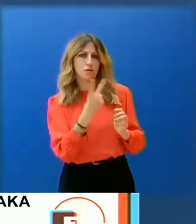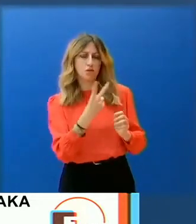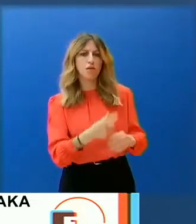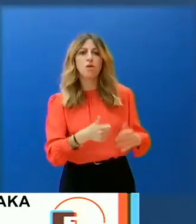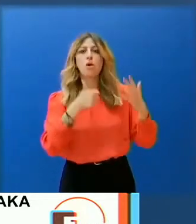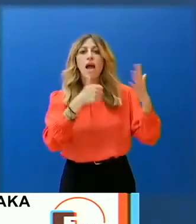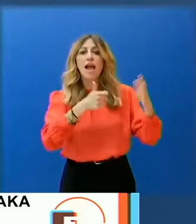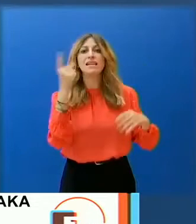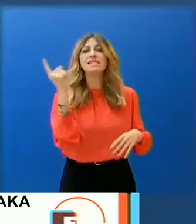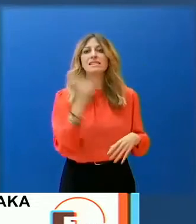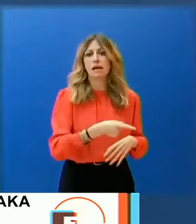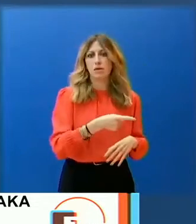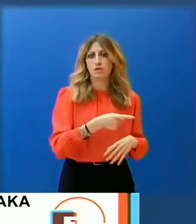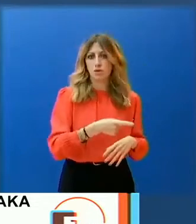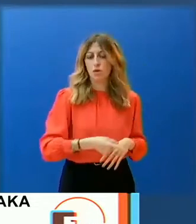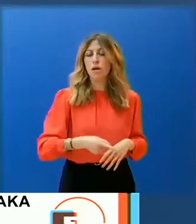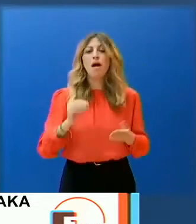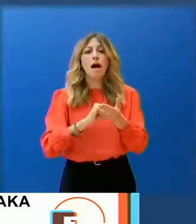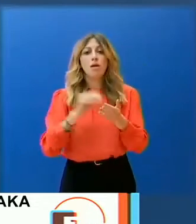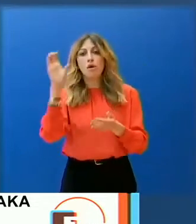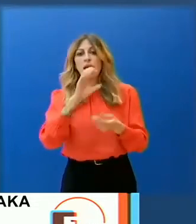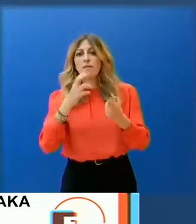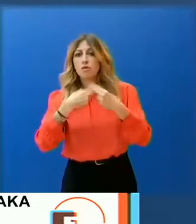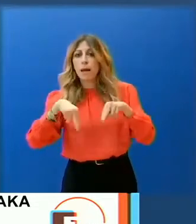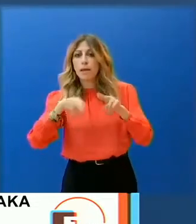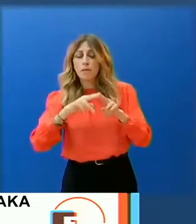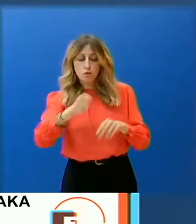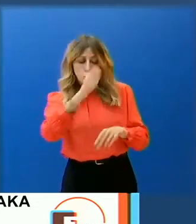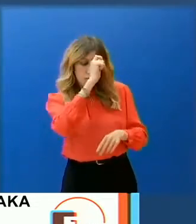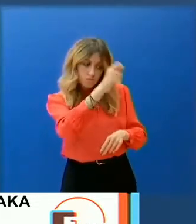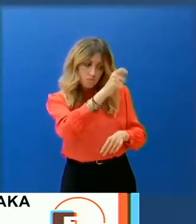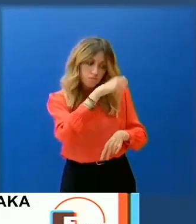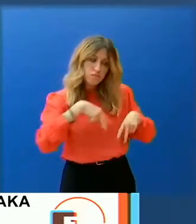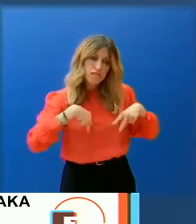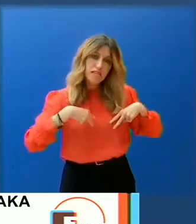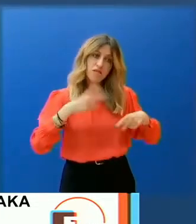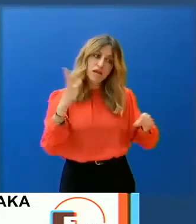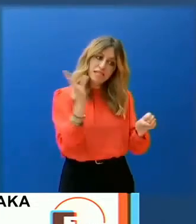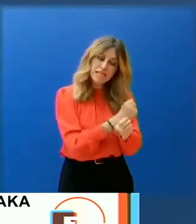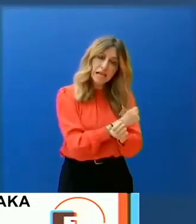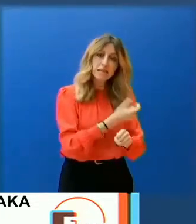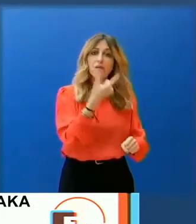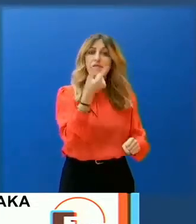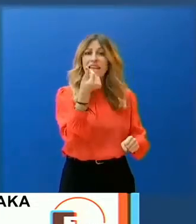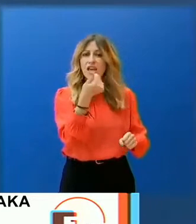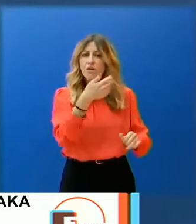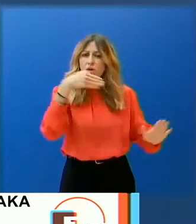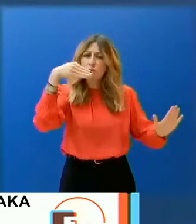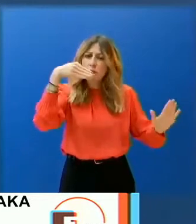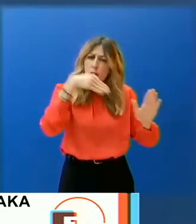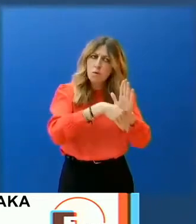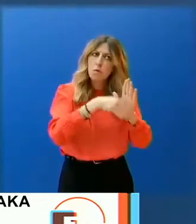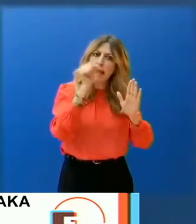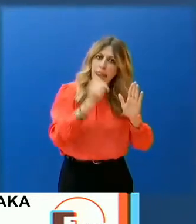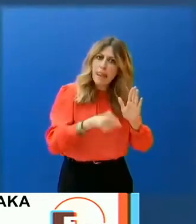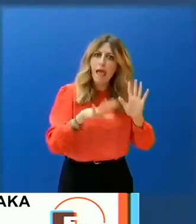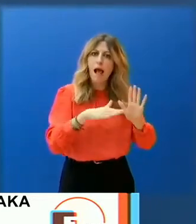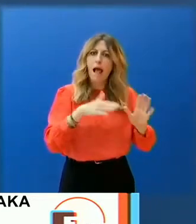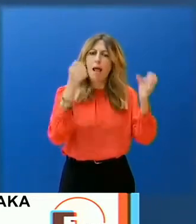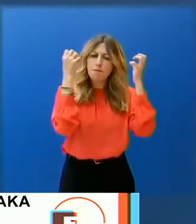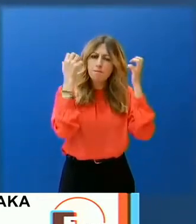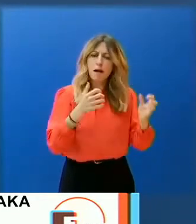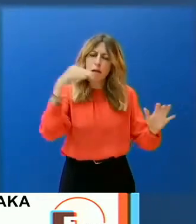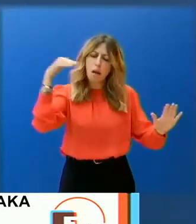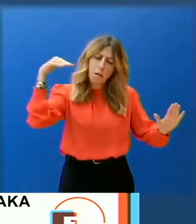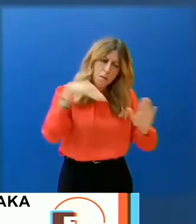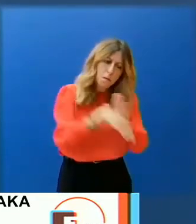Αναγνωρίζει ότι τα μέτρα που πήρε η κυβέρνηση κατάφεραν να μετριάσουν την ύφεση και να στηρίξουν αποτελεσματικά την απασχόληση. Προεξοφλεί